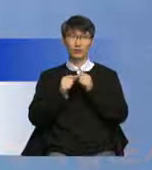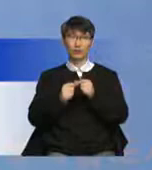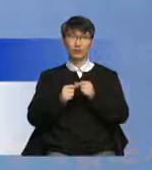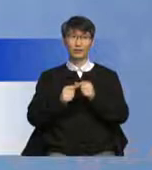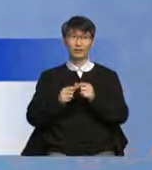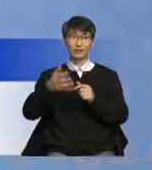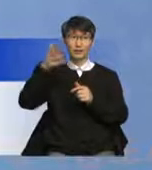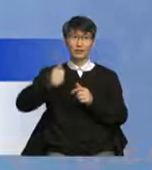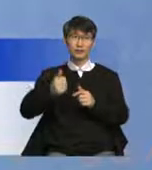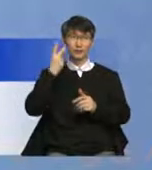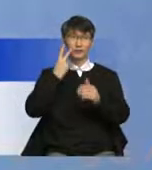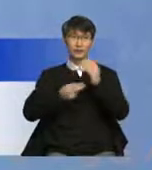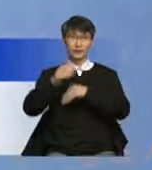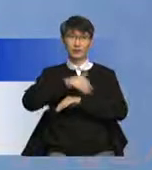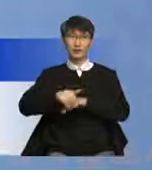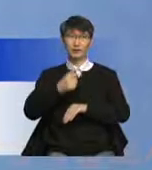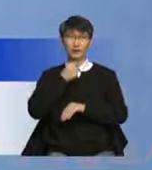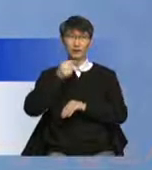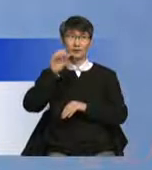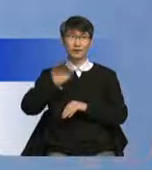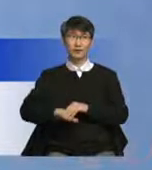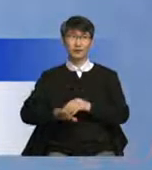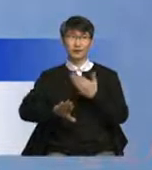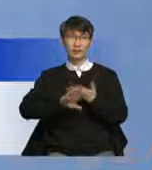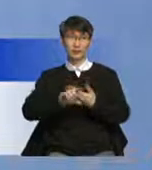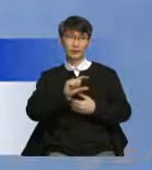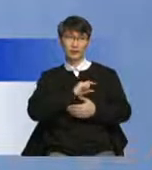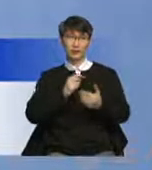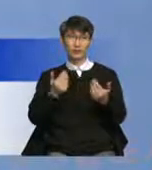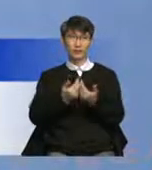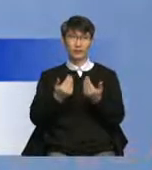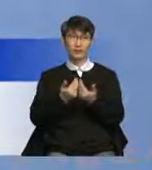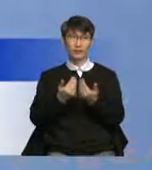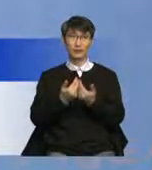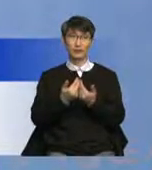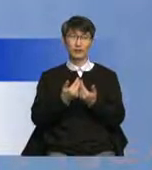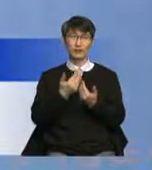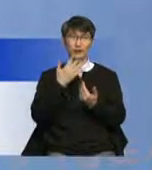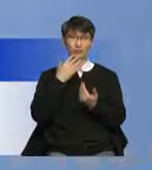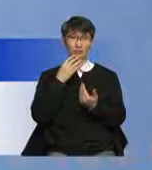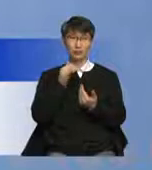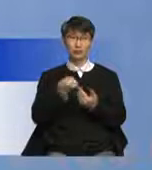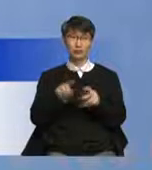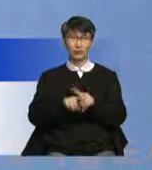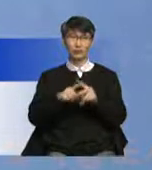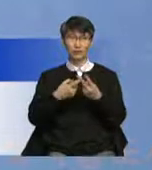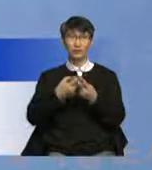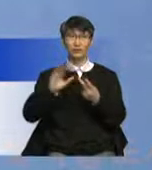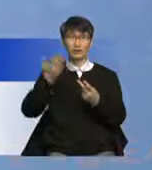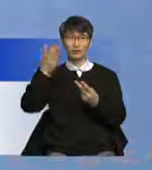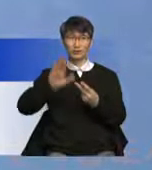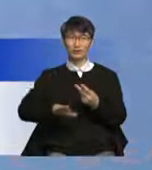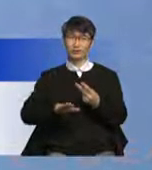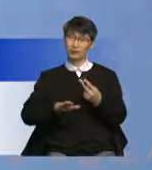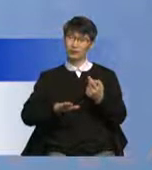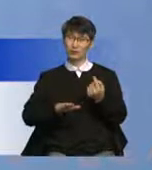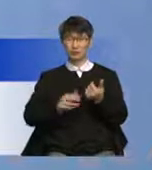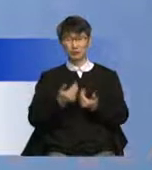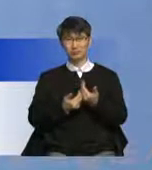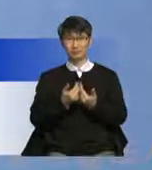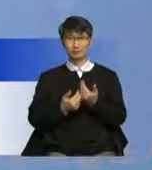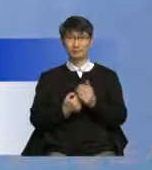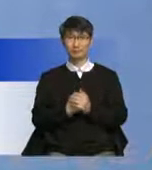시장이 비전 계획으로 하려고 그러는데 다른 이름으로 그걸 반대한다는 게 물론 이제 이해는 가지만